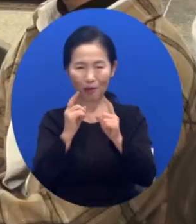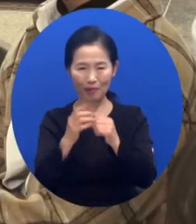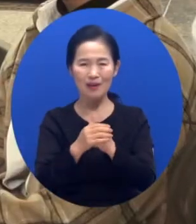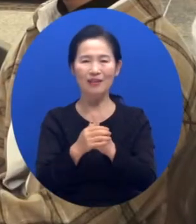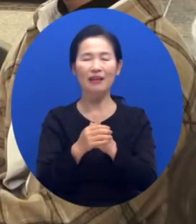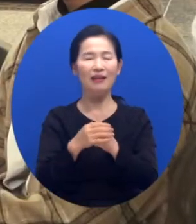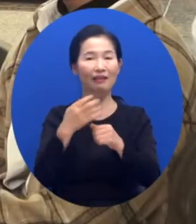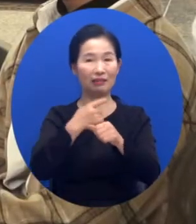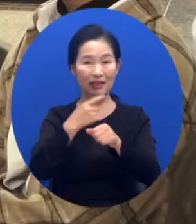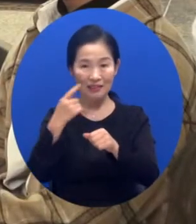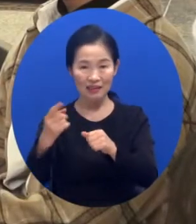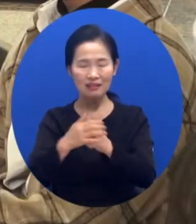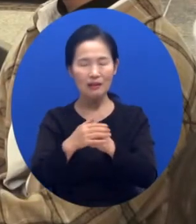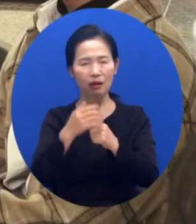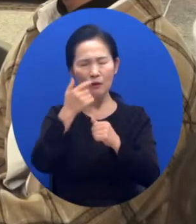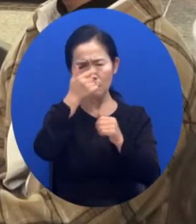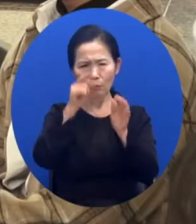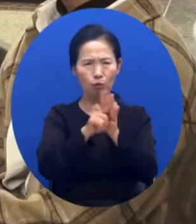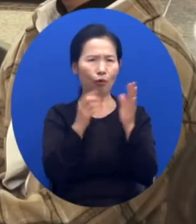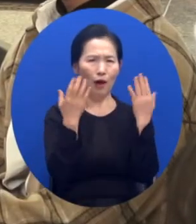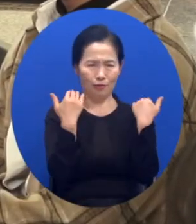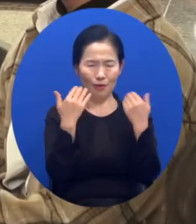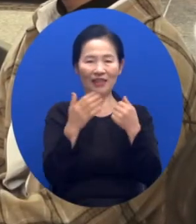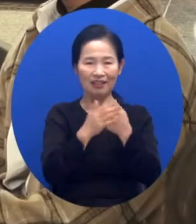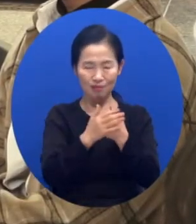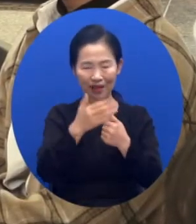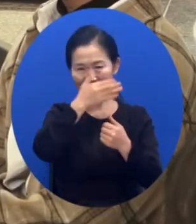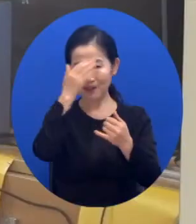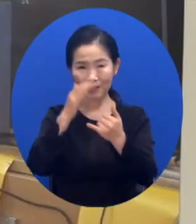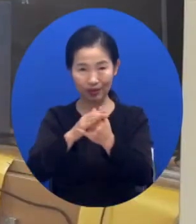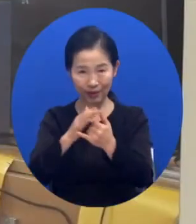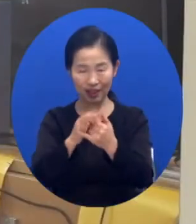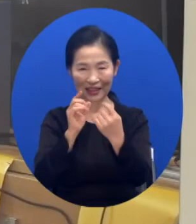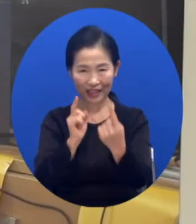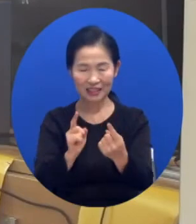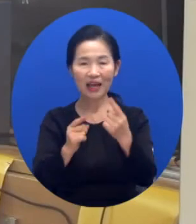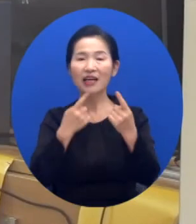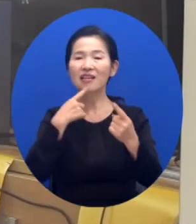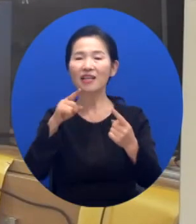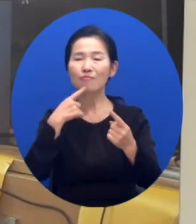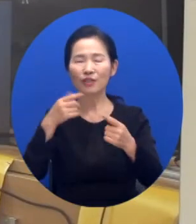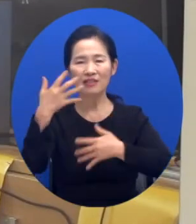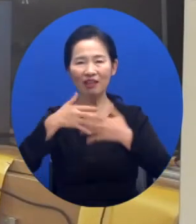학교의 정체성인 기독교를 주제로 청소년을 대상으로 1분 영화